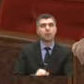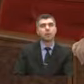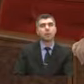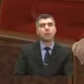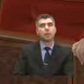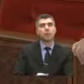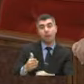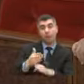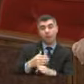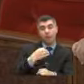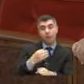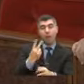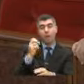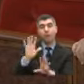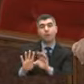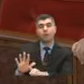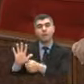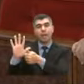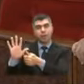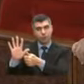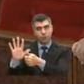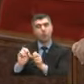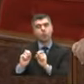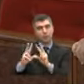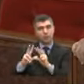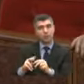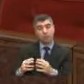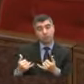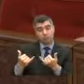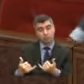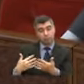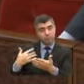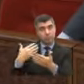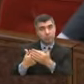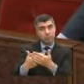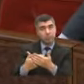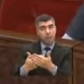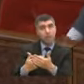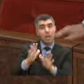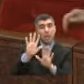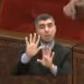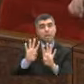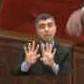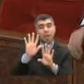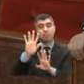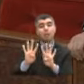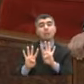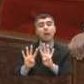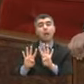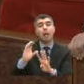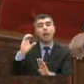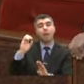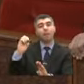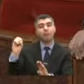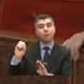المحترم كان في 2016، من 2016 لدابا تم توظيف 85 ألف أستاذ